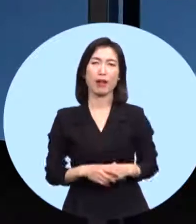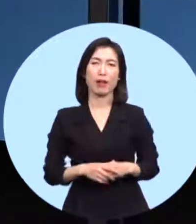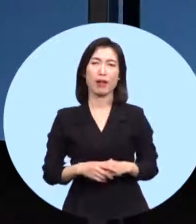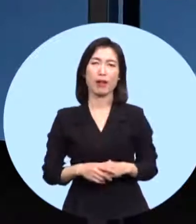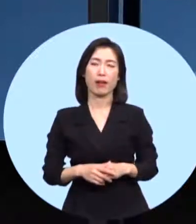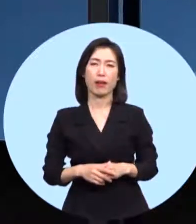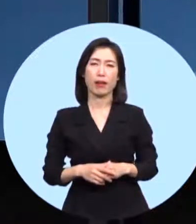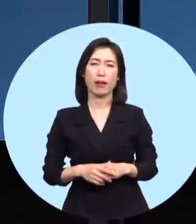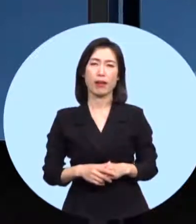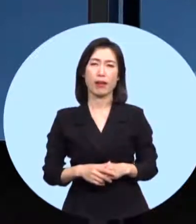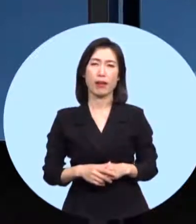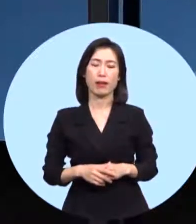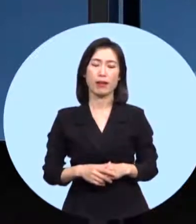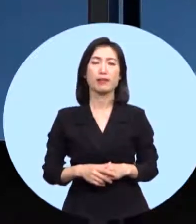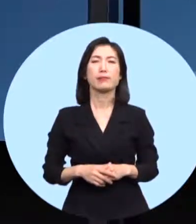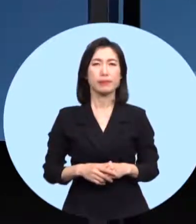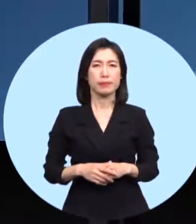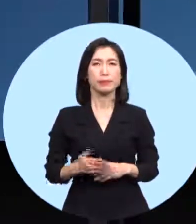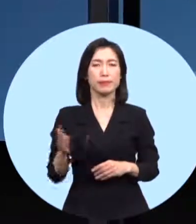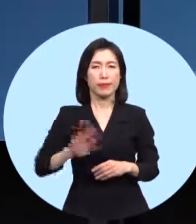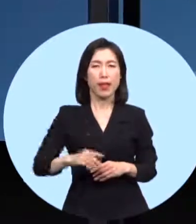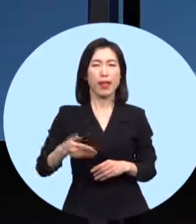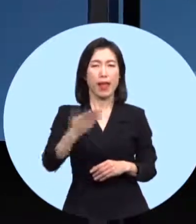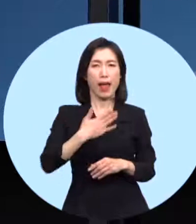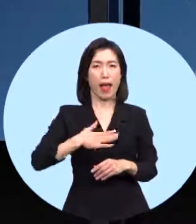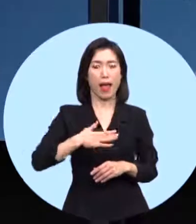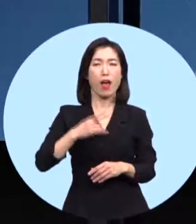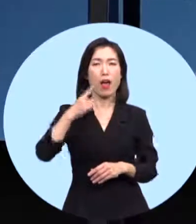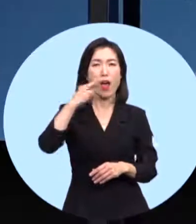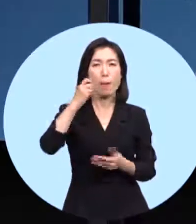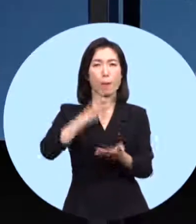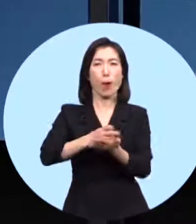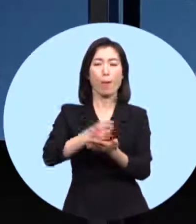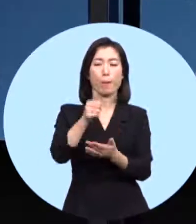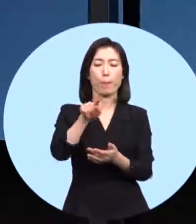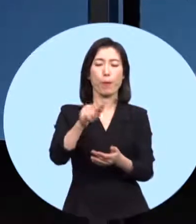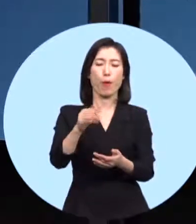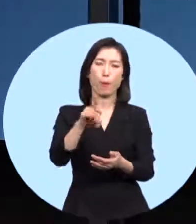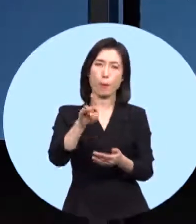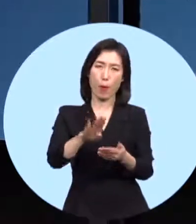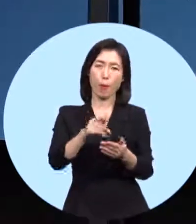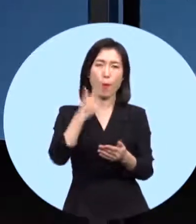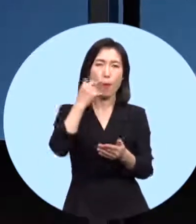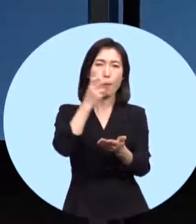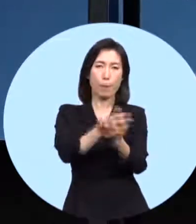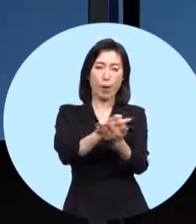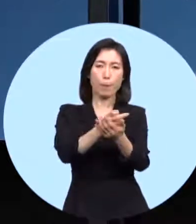아시다시피 버젓이 헌법과 평생교육법